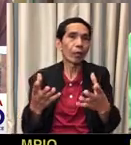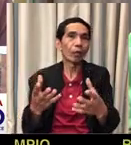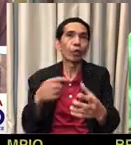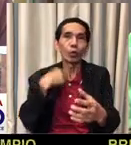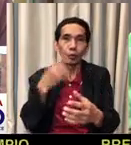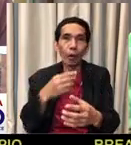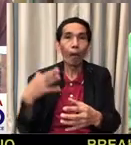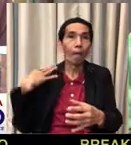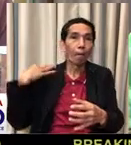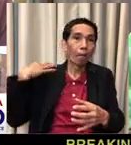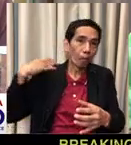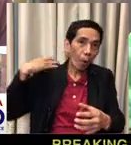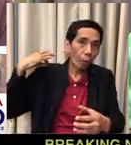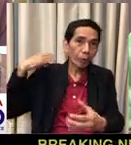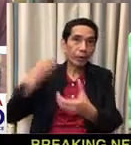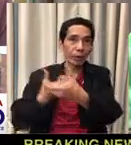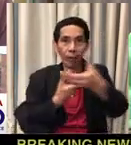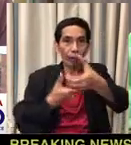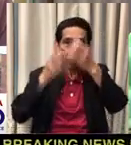mga volunteers.